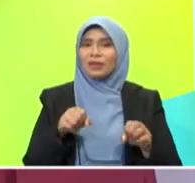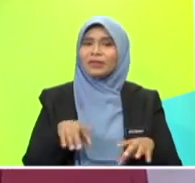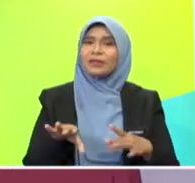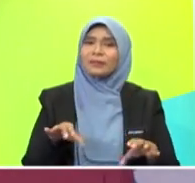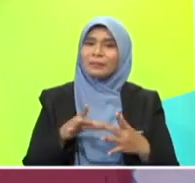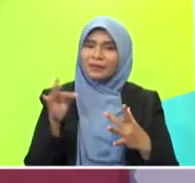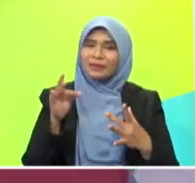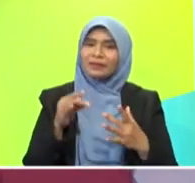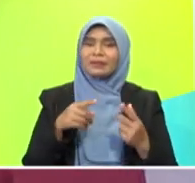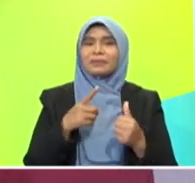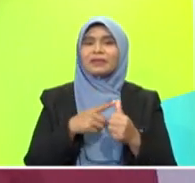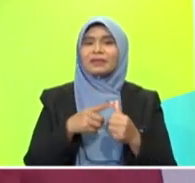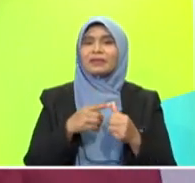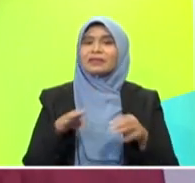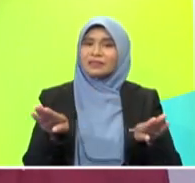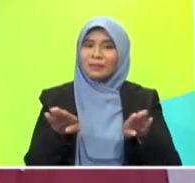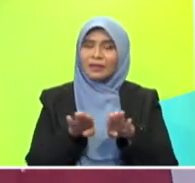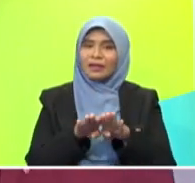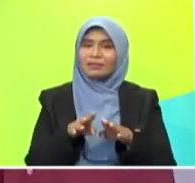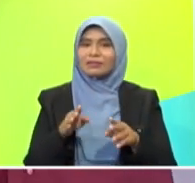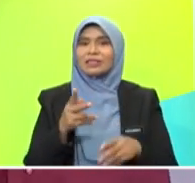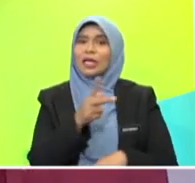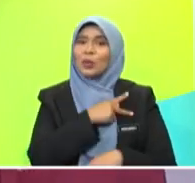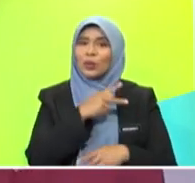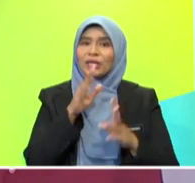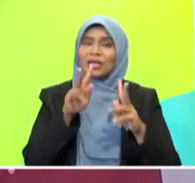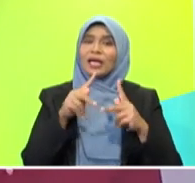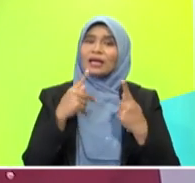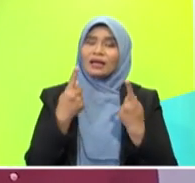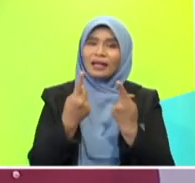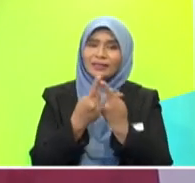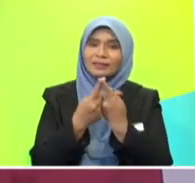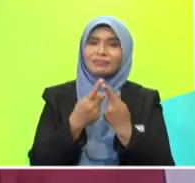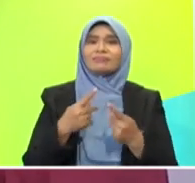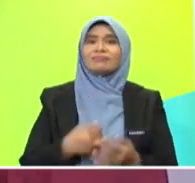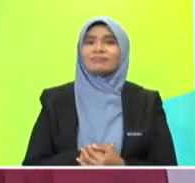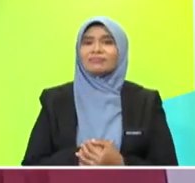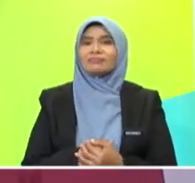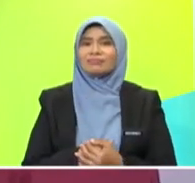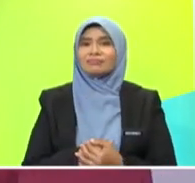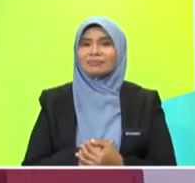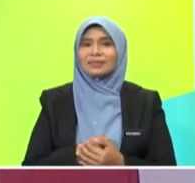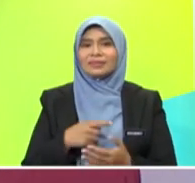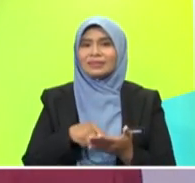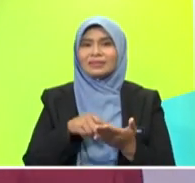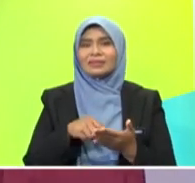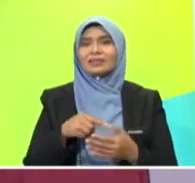yang pertama sebagai ketua kelas jadi selalu yang ini